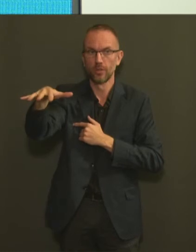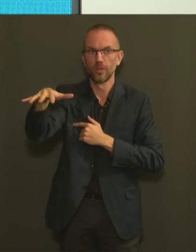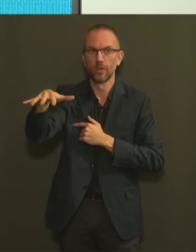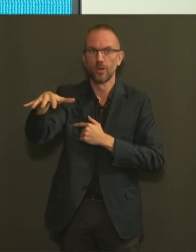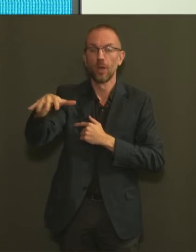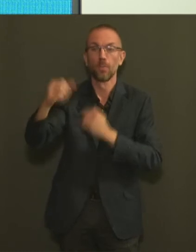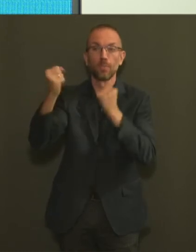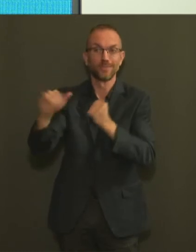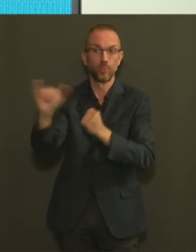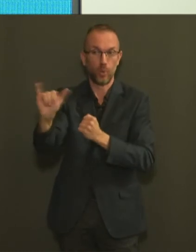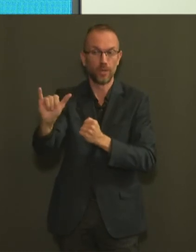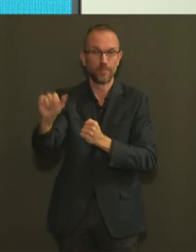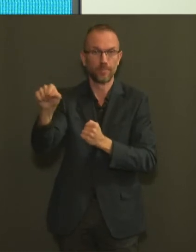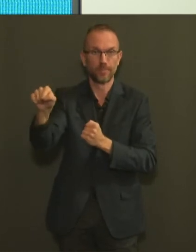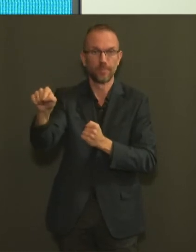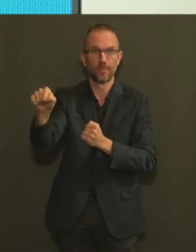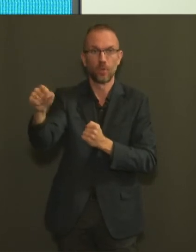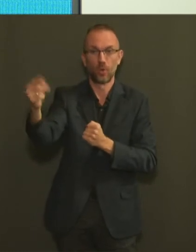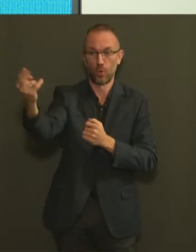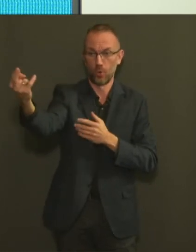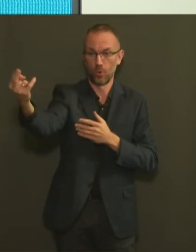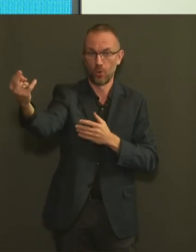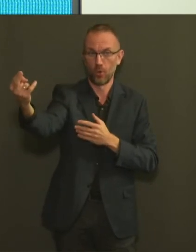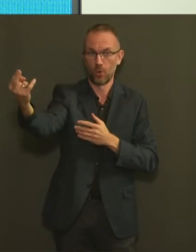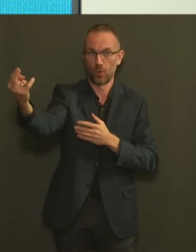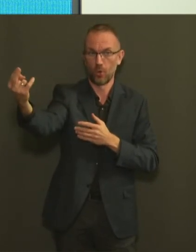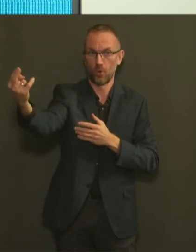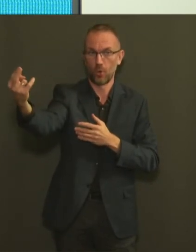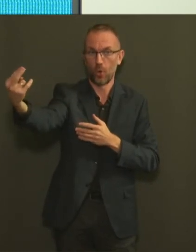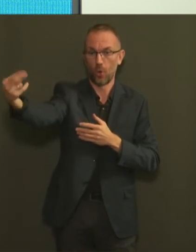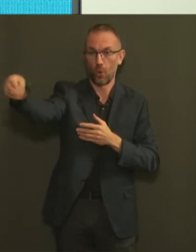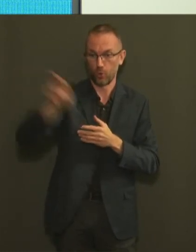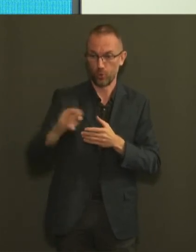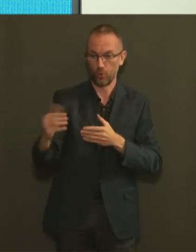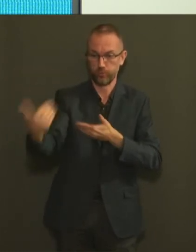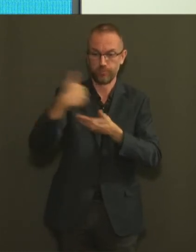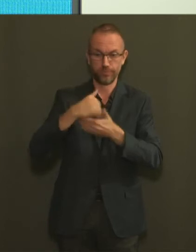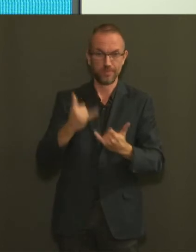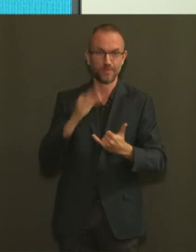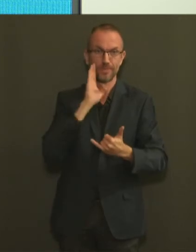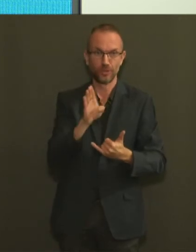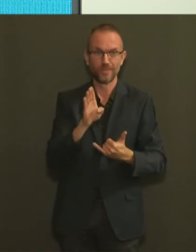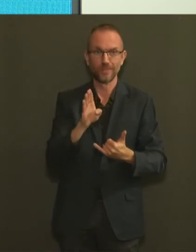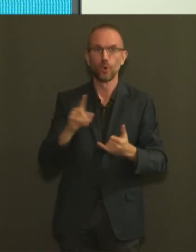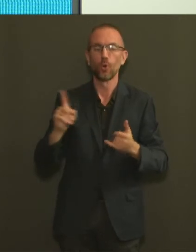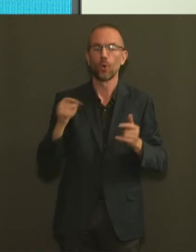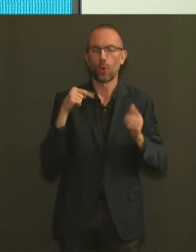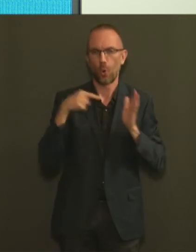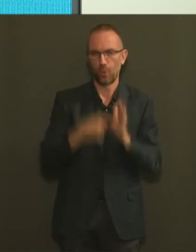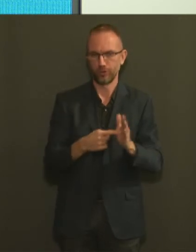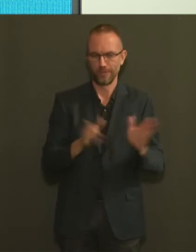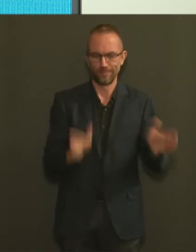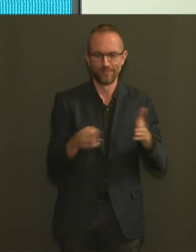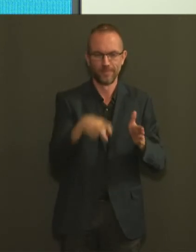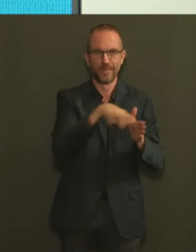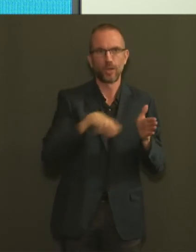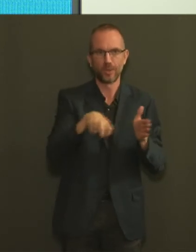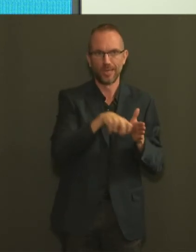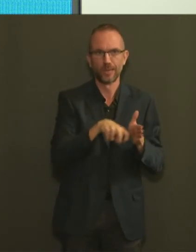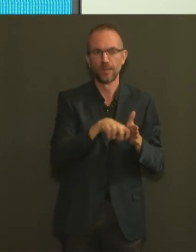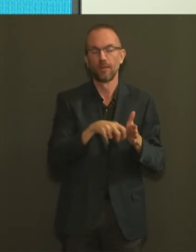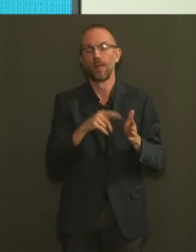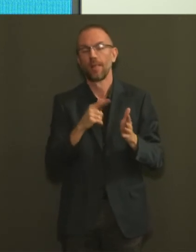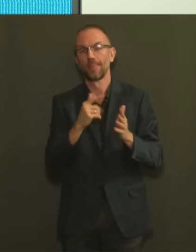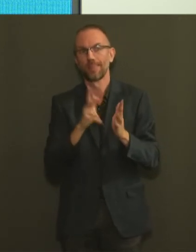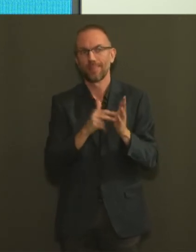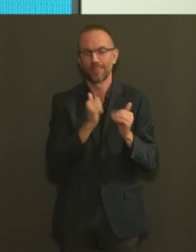probable que vous seriez appelés à vous mettre en quarantaine et à faire un test ou de tests on verra par la suite